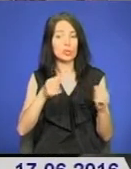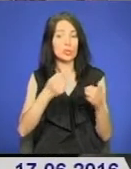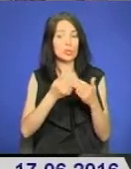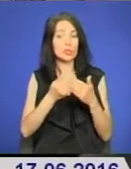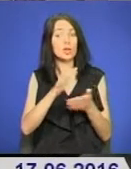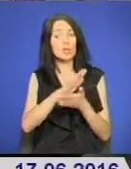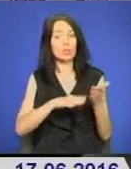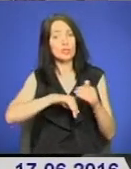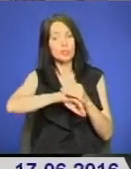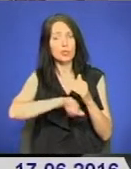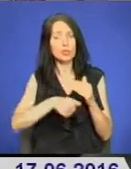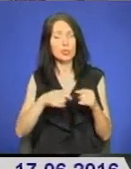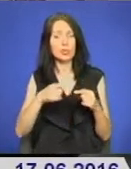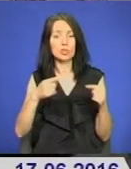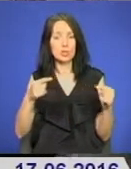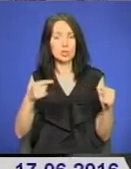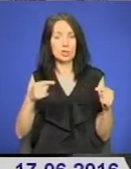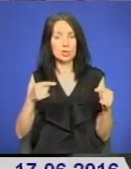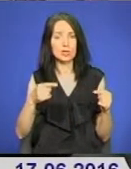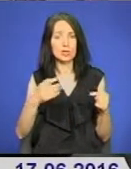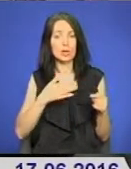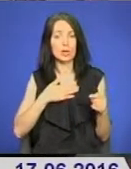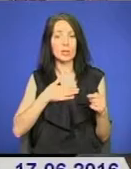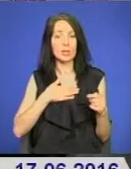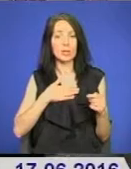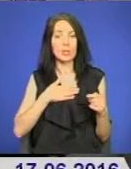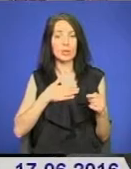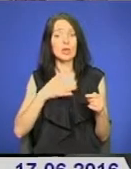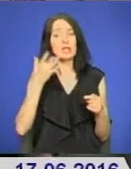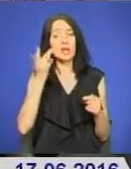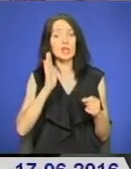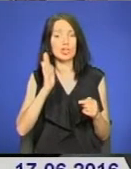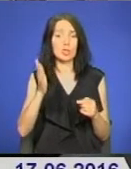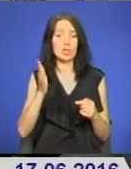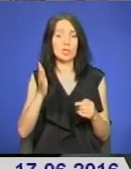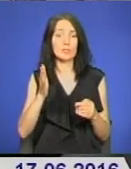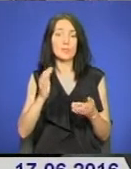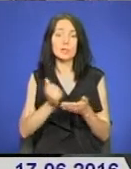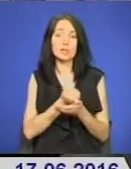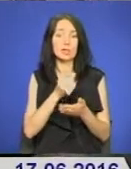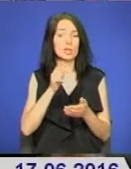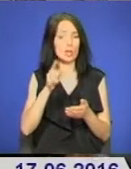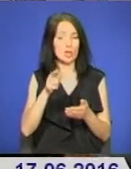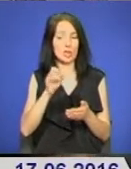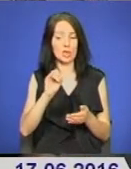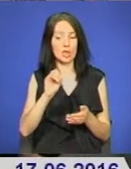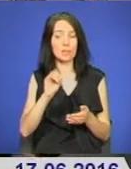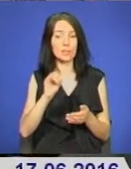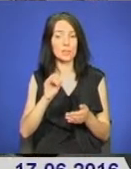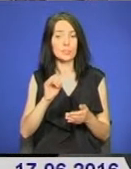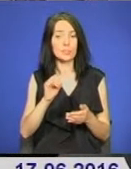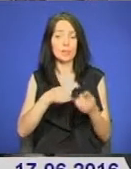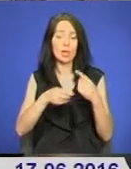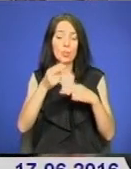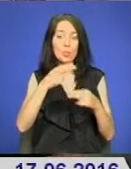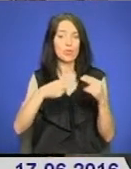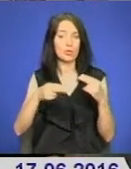викрадуть таку річ, нам легше буде знайти її і